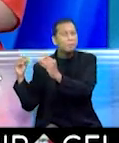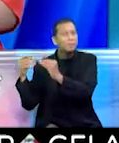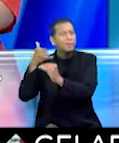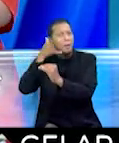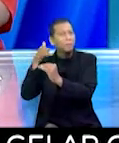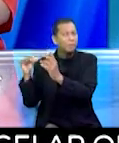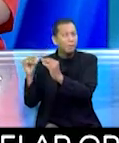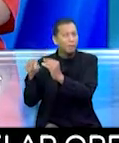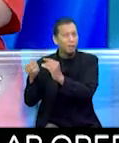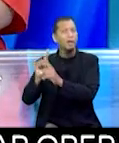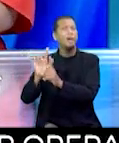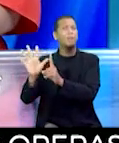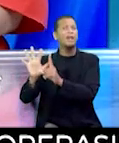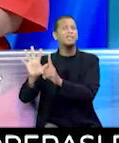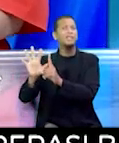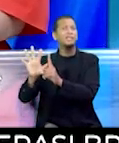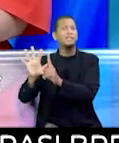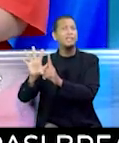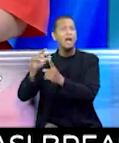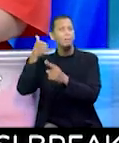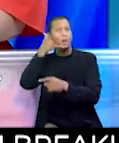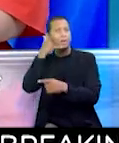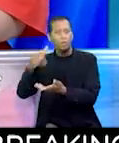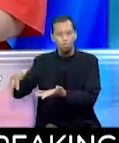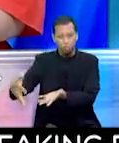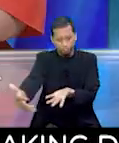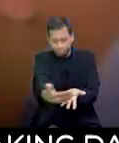di 15 telepon seluler saat kejadian.